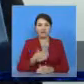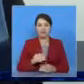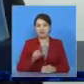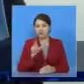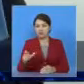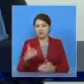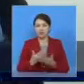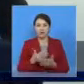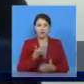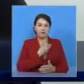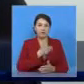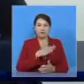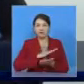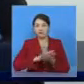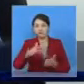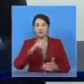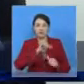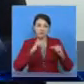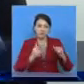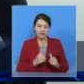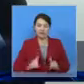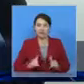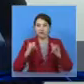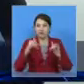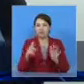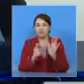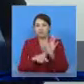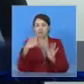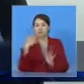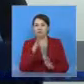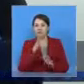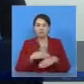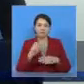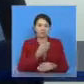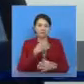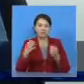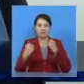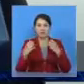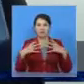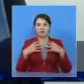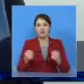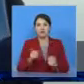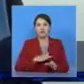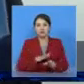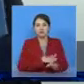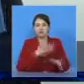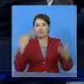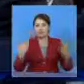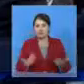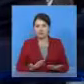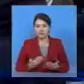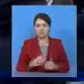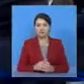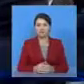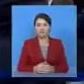народа. Хочется от чистого сердца поздравить вас с 75-летием и пожелать крепкого здоровья и долгих лет жизни.